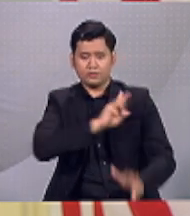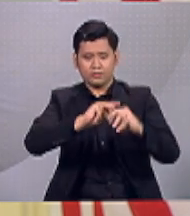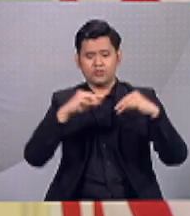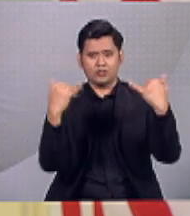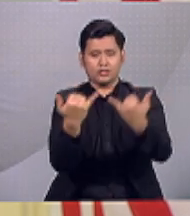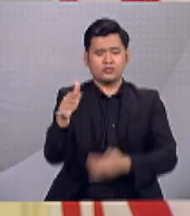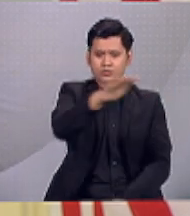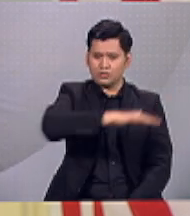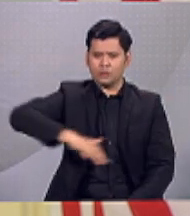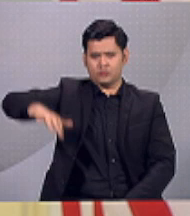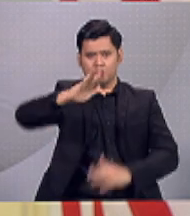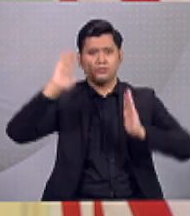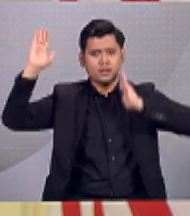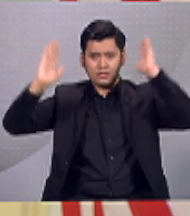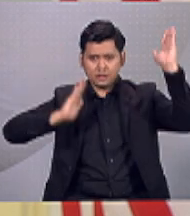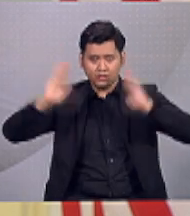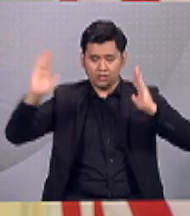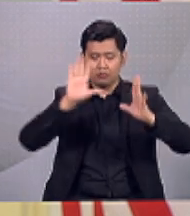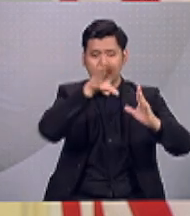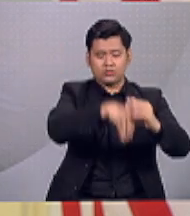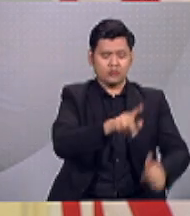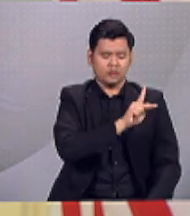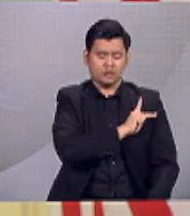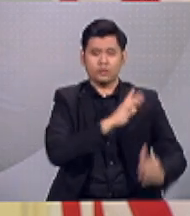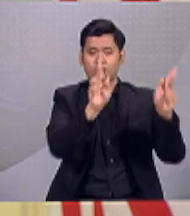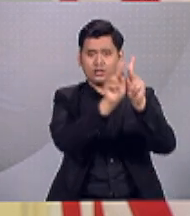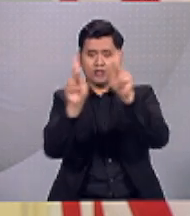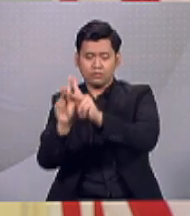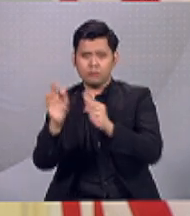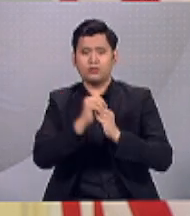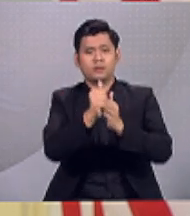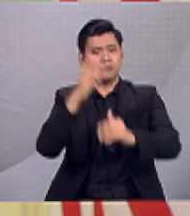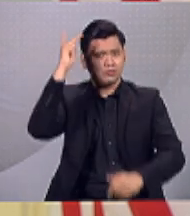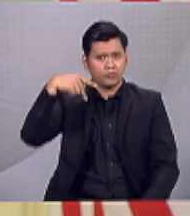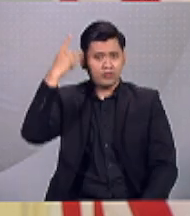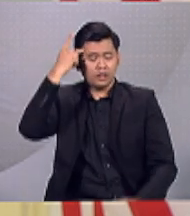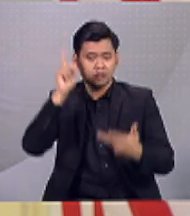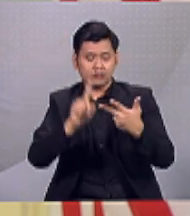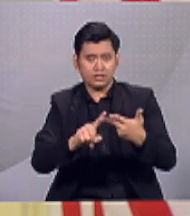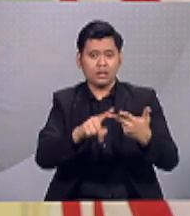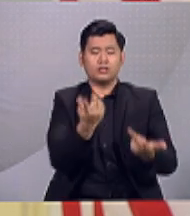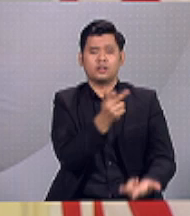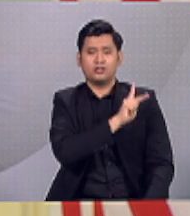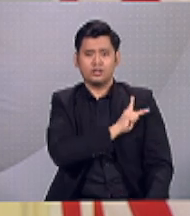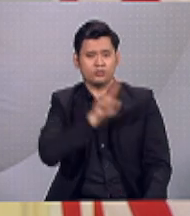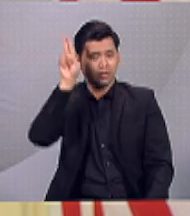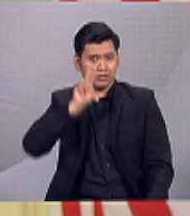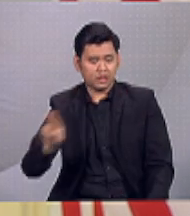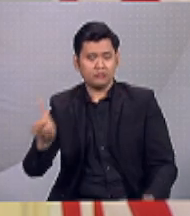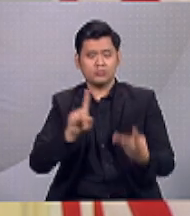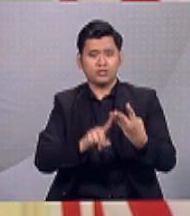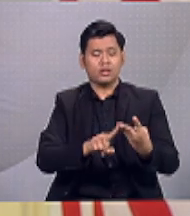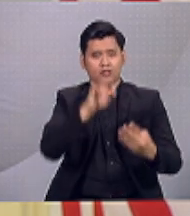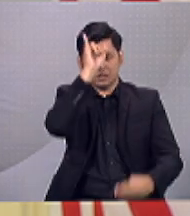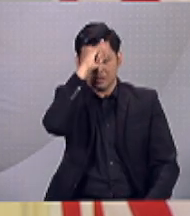negara termasuk penghulu, ketua kampung, pemimpin politik, pemimpin agama, baik